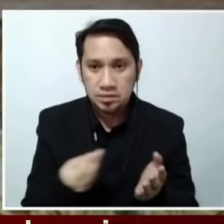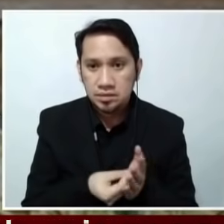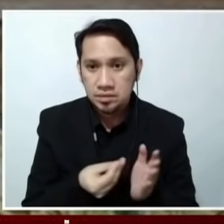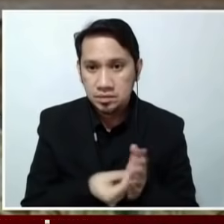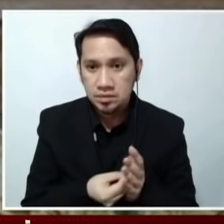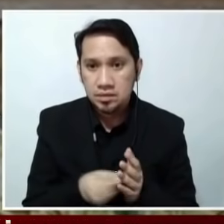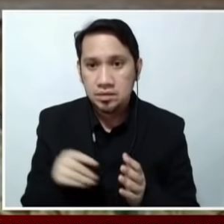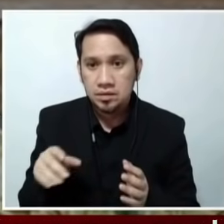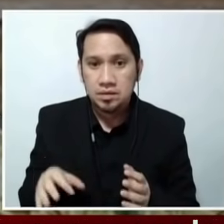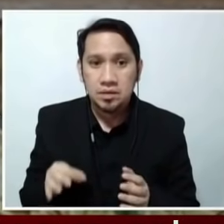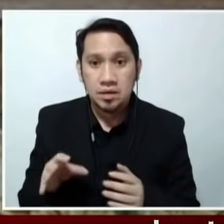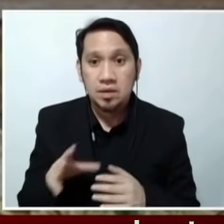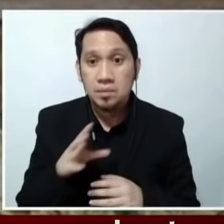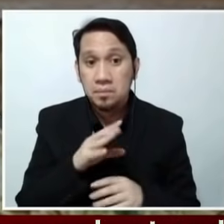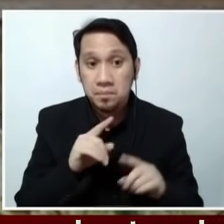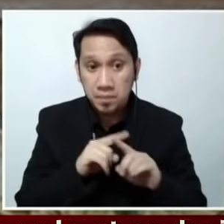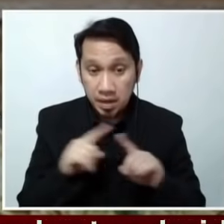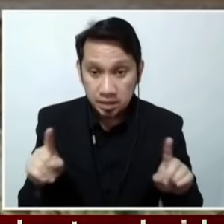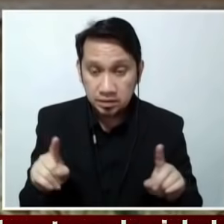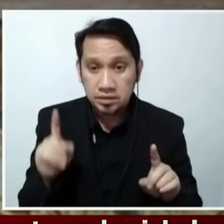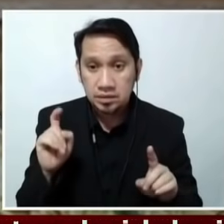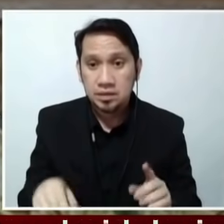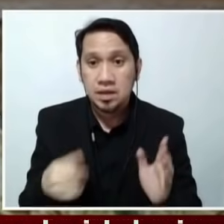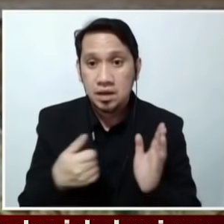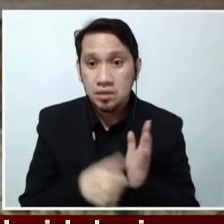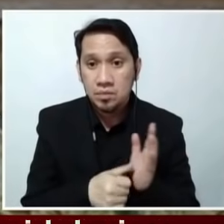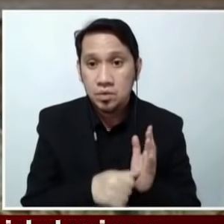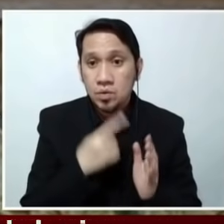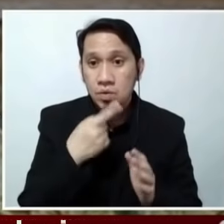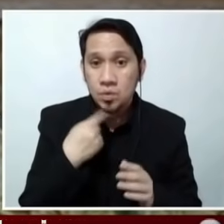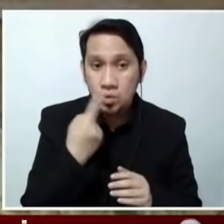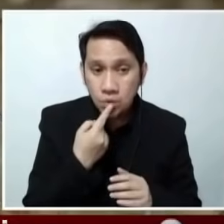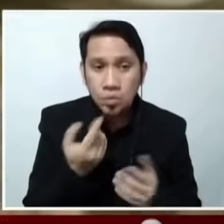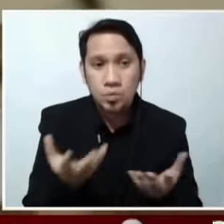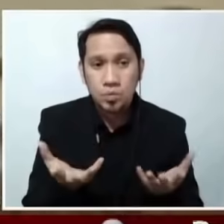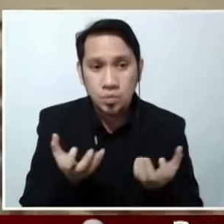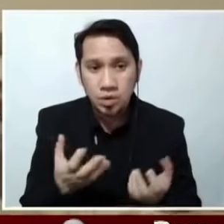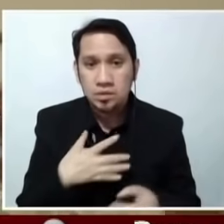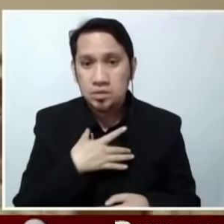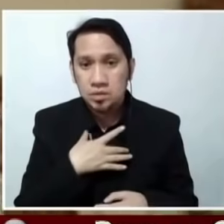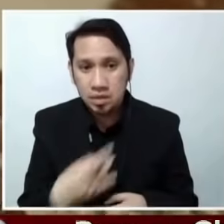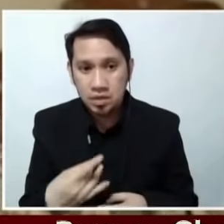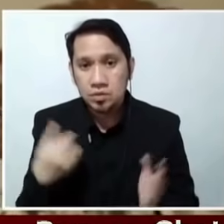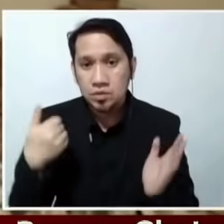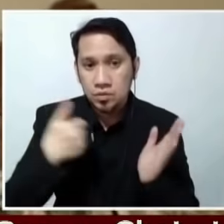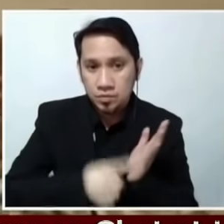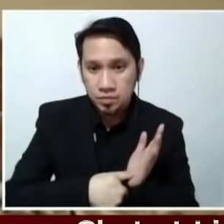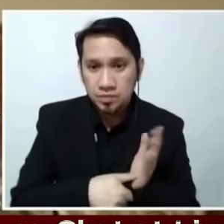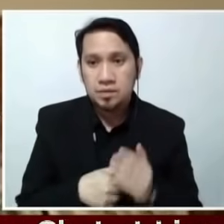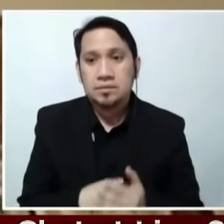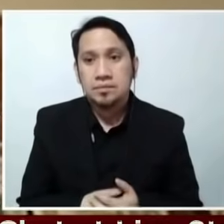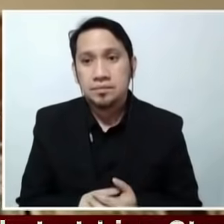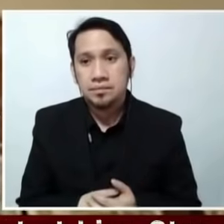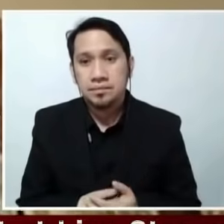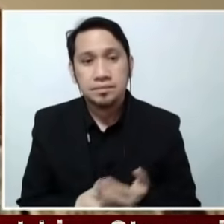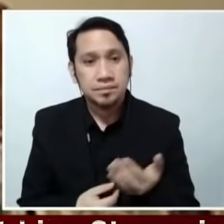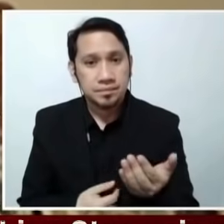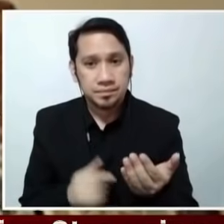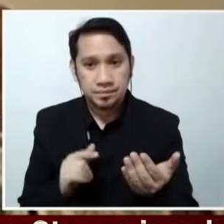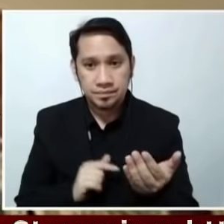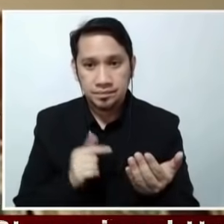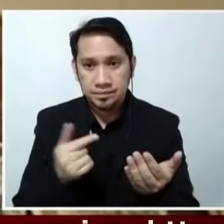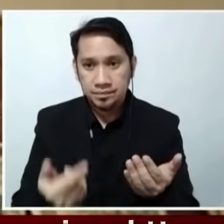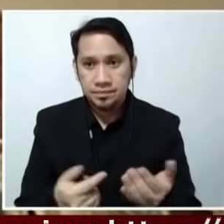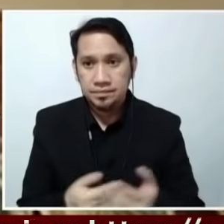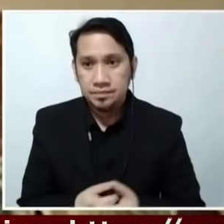mga kandidato, pero dapat iboto pa rin kung sino ang gusto. Ina Reformina, ABS-CBN